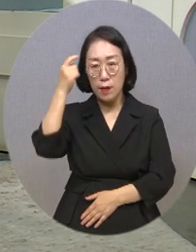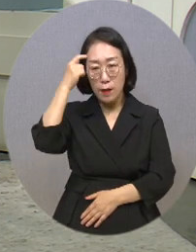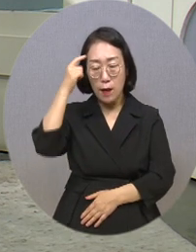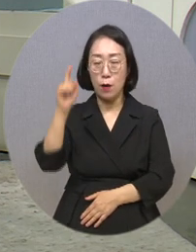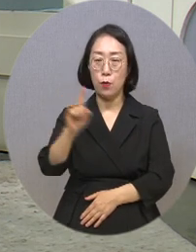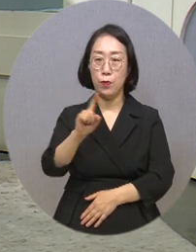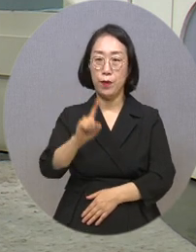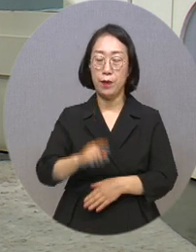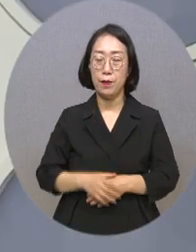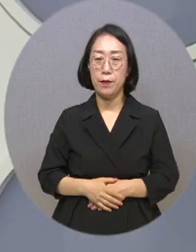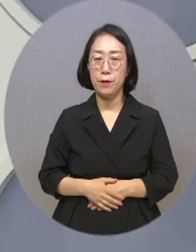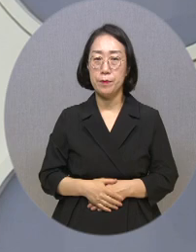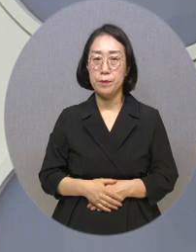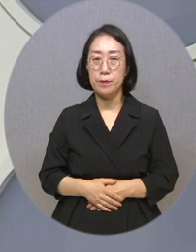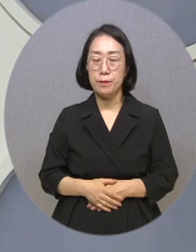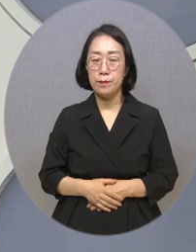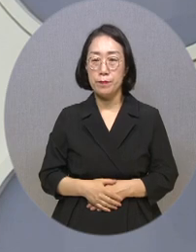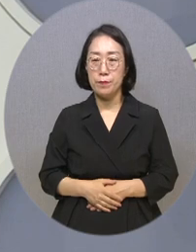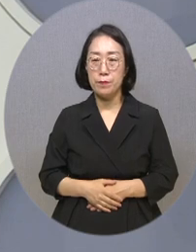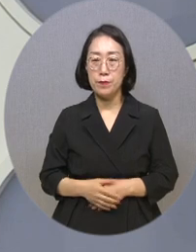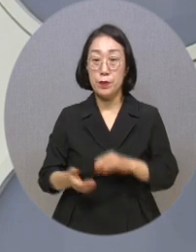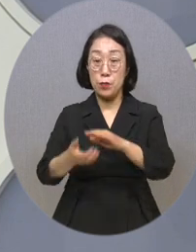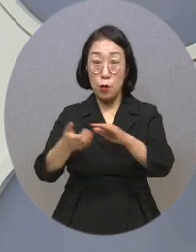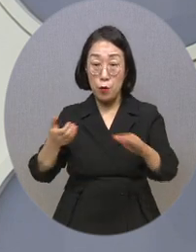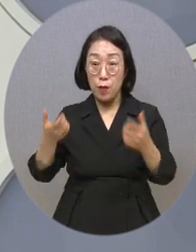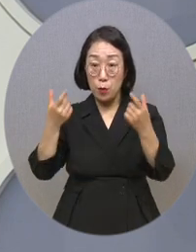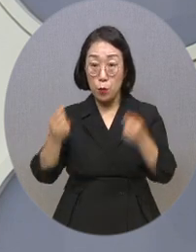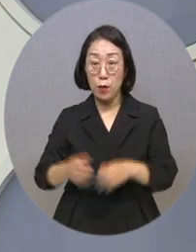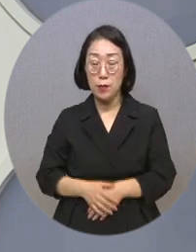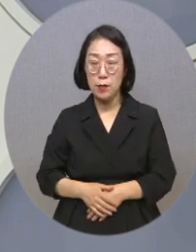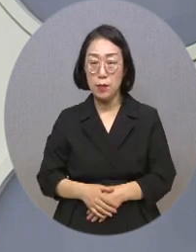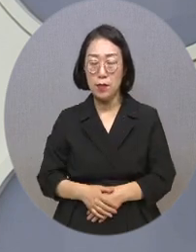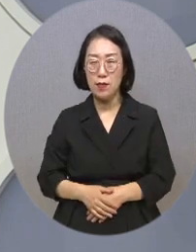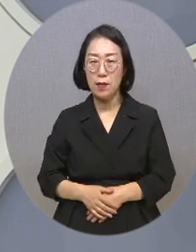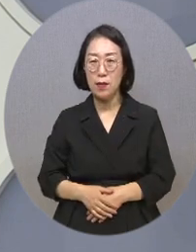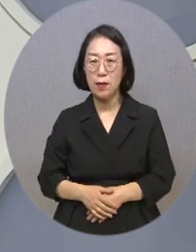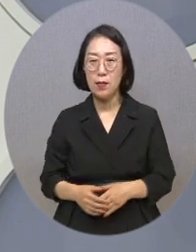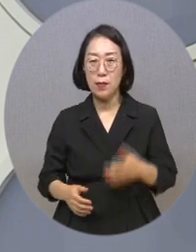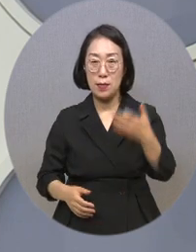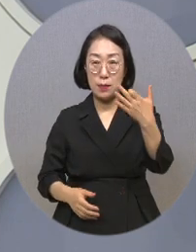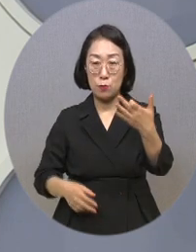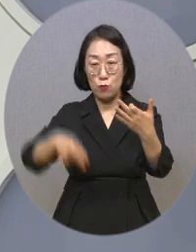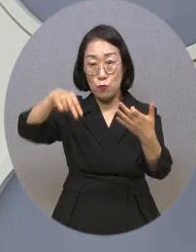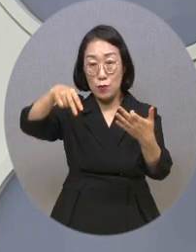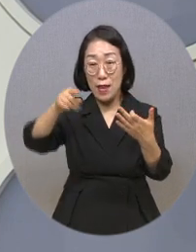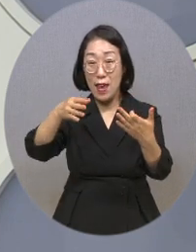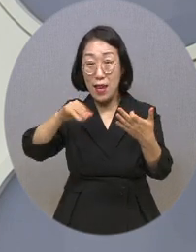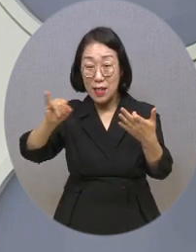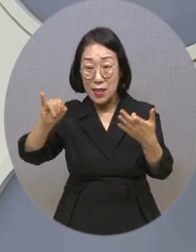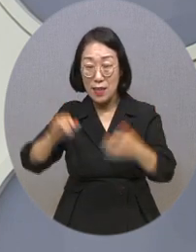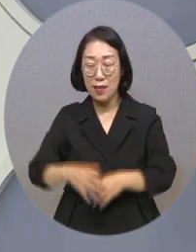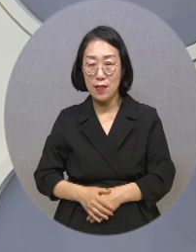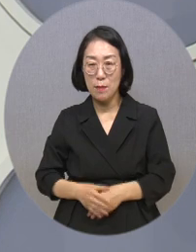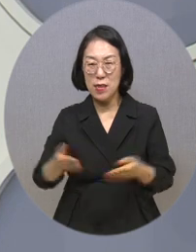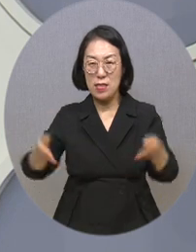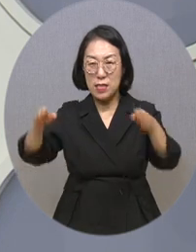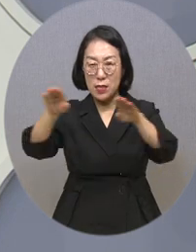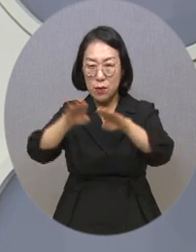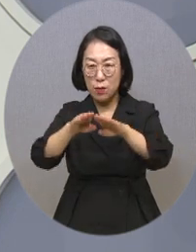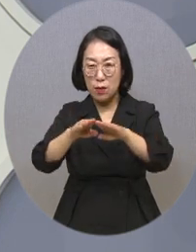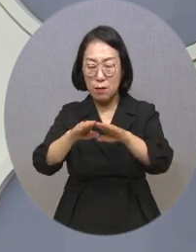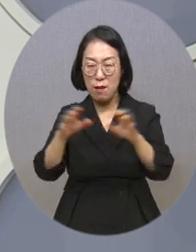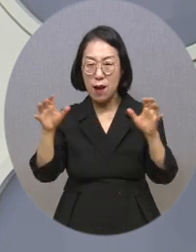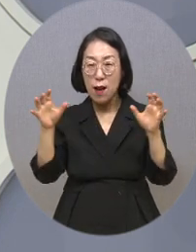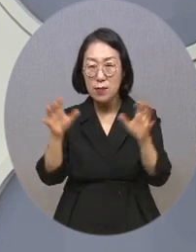생각하십니까? 그 전에처럼 그 19세기 뭐 되면은 우리가 시설에다가 모아놓고